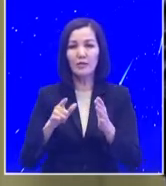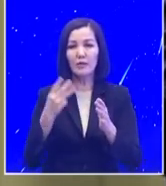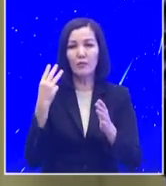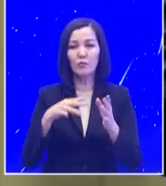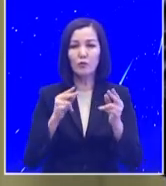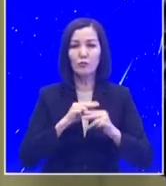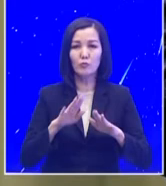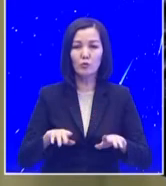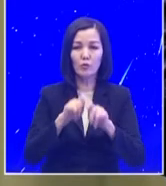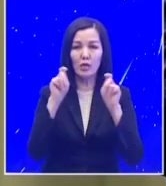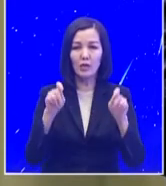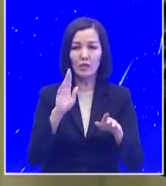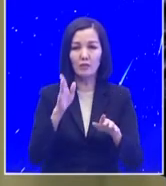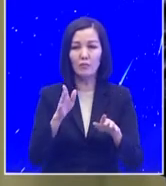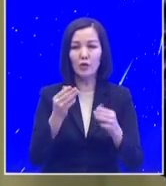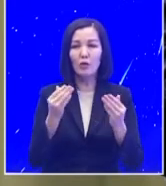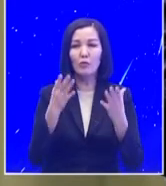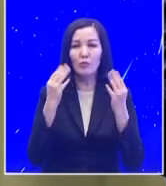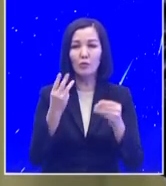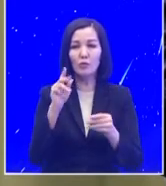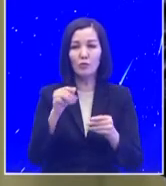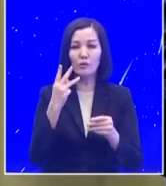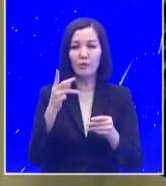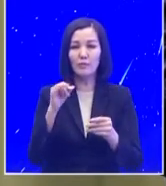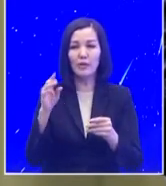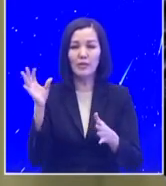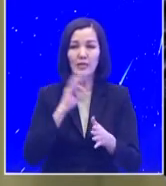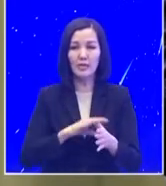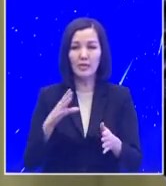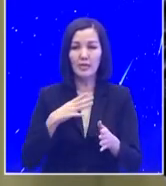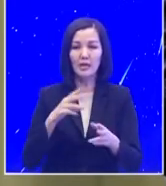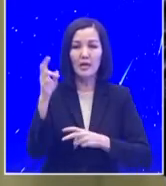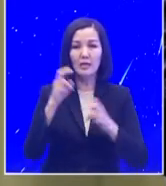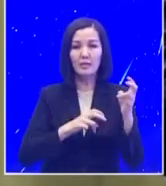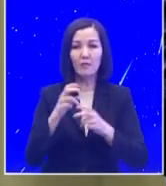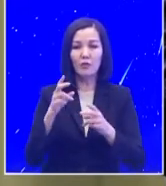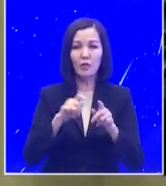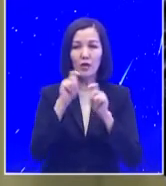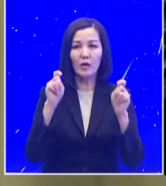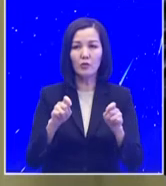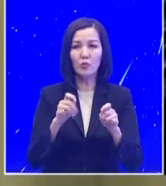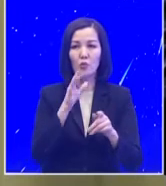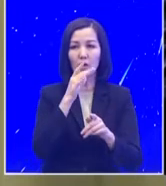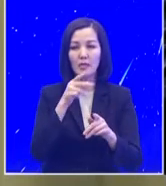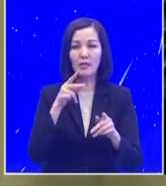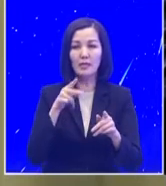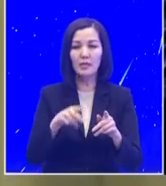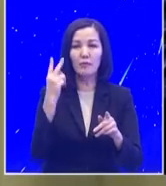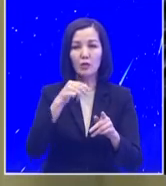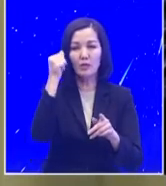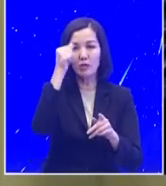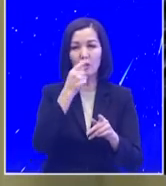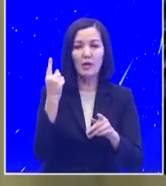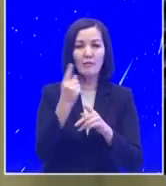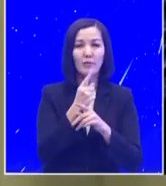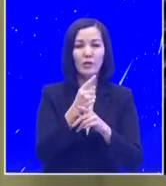жұмыс орны ашылады. Бүгінгі күні 3,1 миллиард теңге игерілді. Зауытты іске қосу мерзімі 2020 жылдың